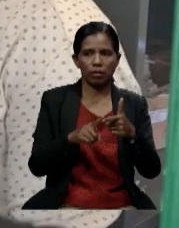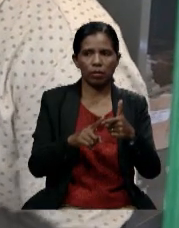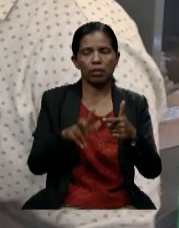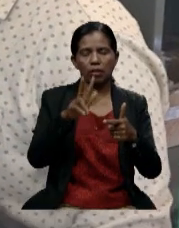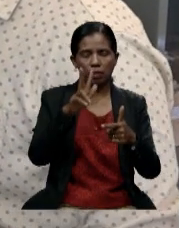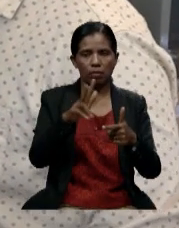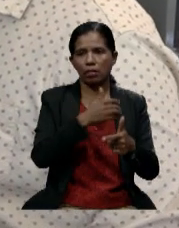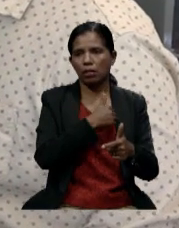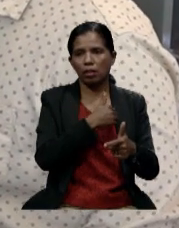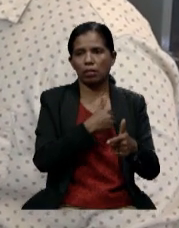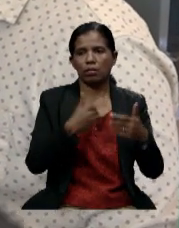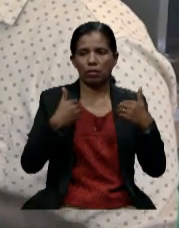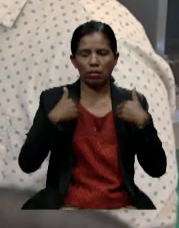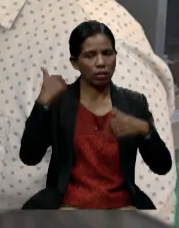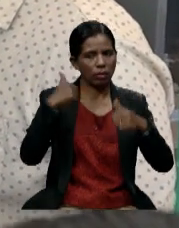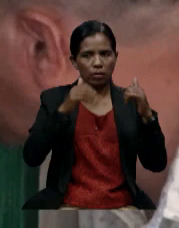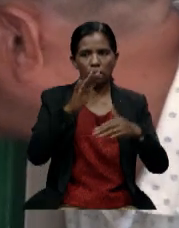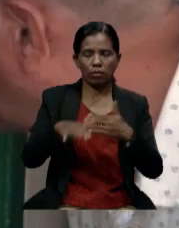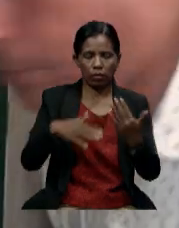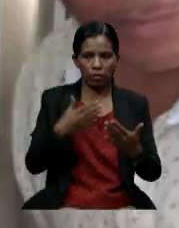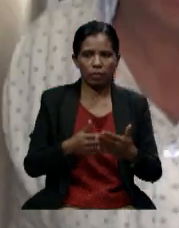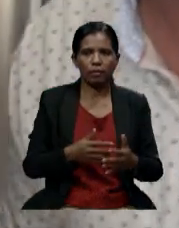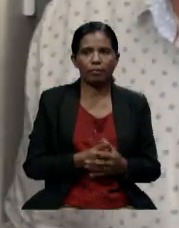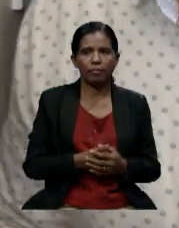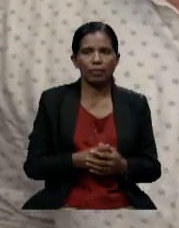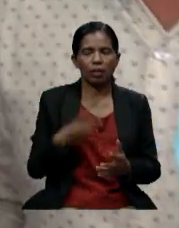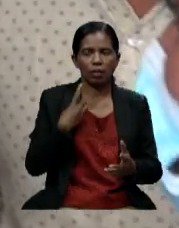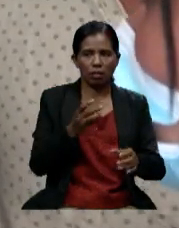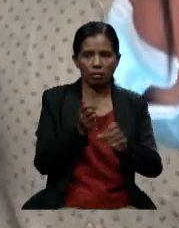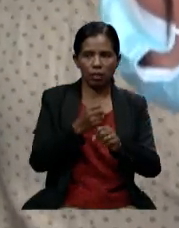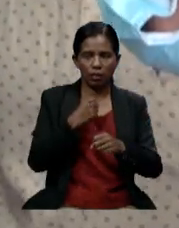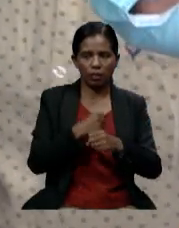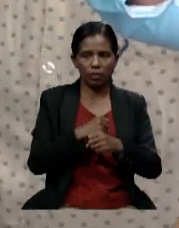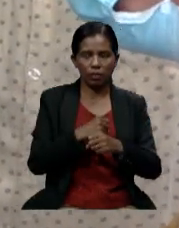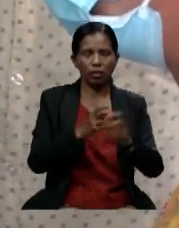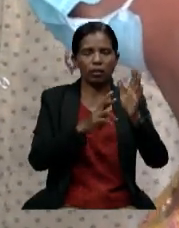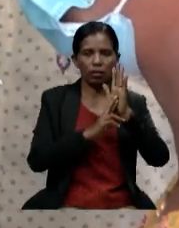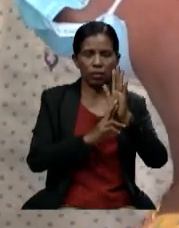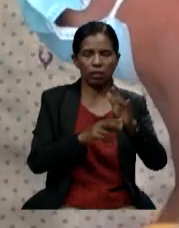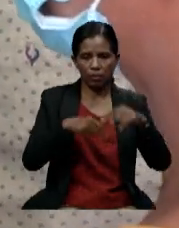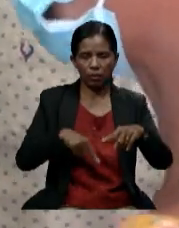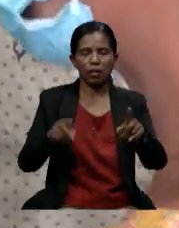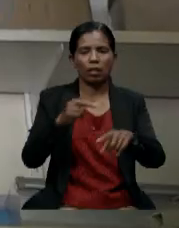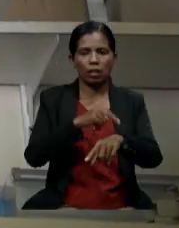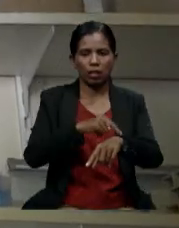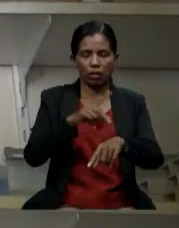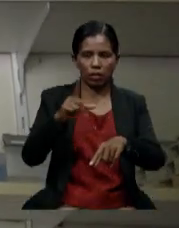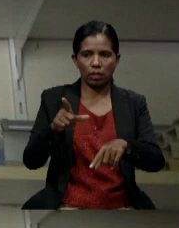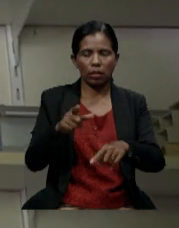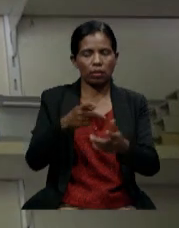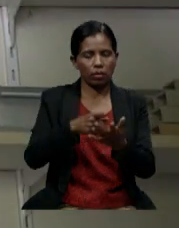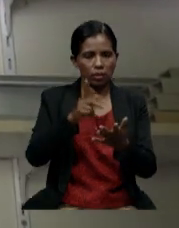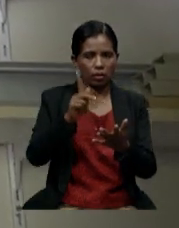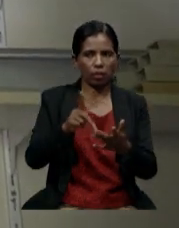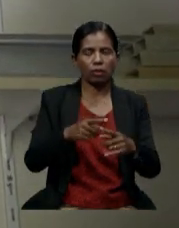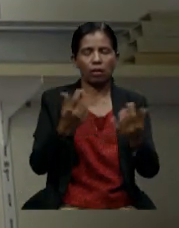mus sidau ki neva aktividade sutu tu orensang ami halo relatori bahaya nasional atau halo pagamento direita mas